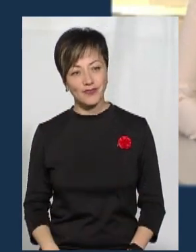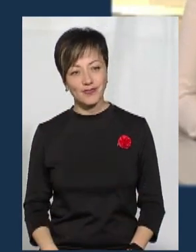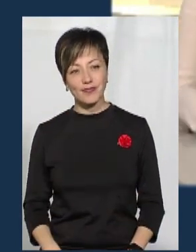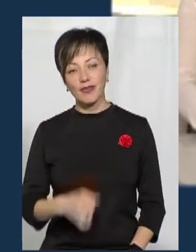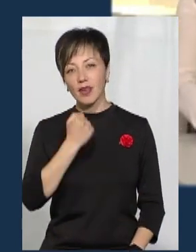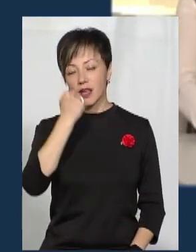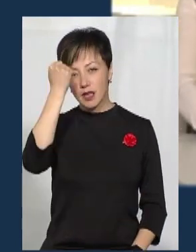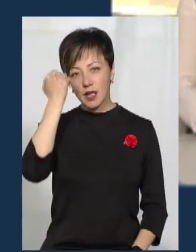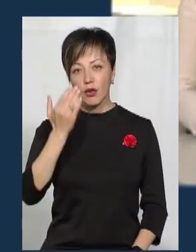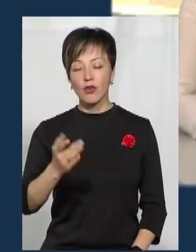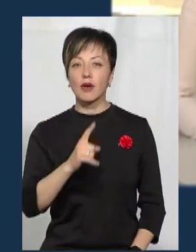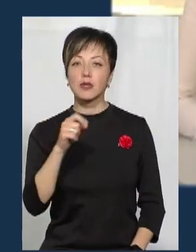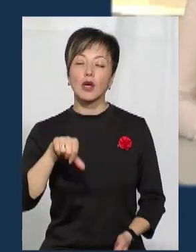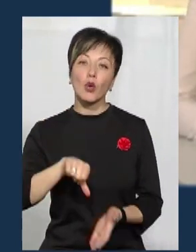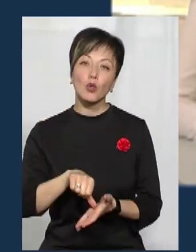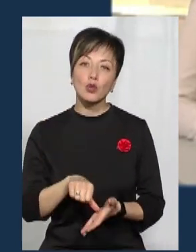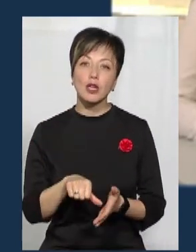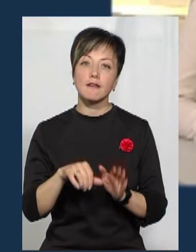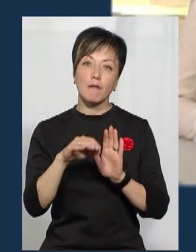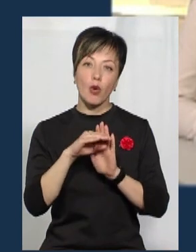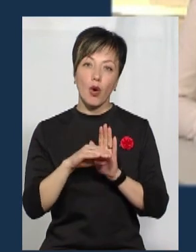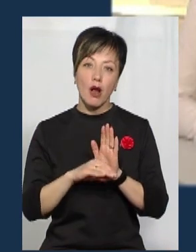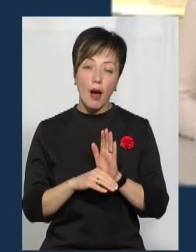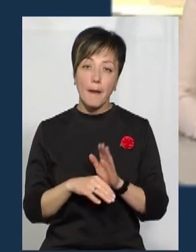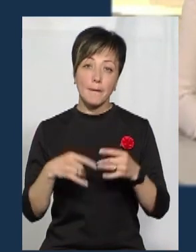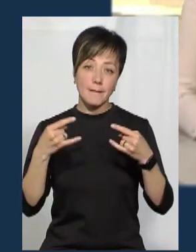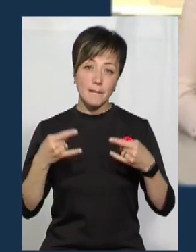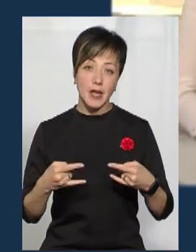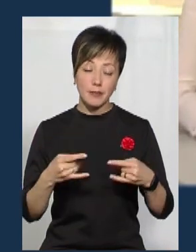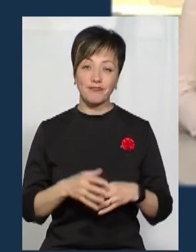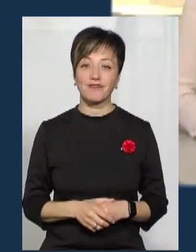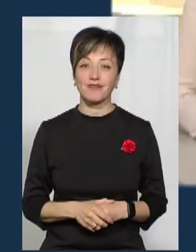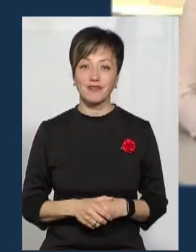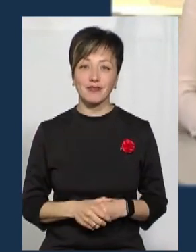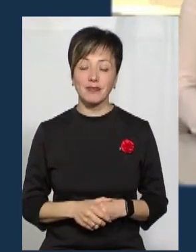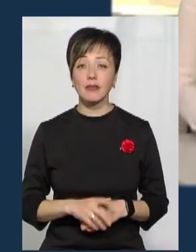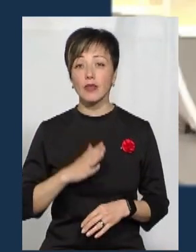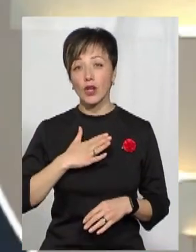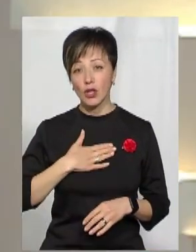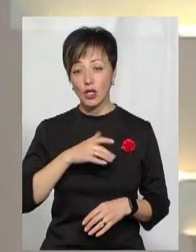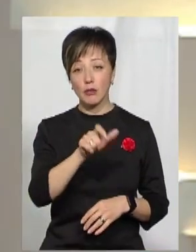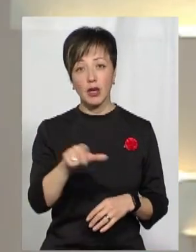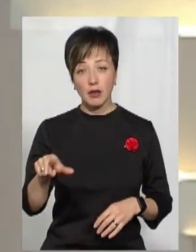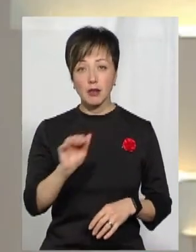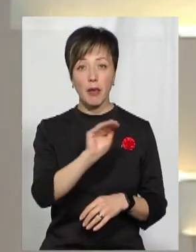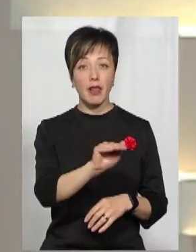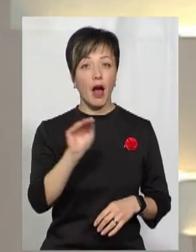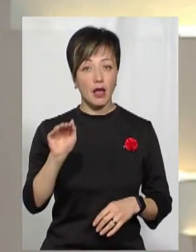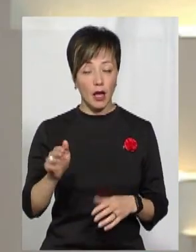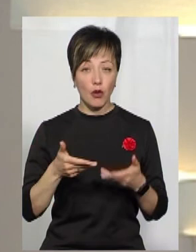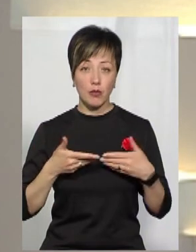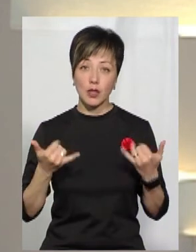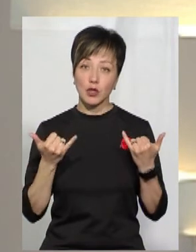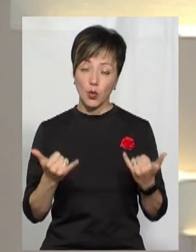безперечно. Дякую вам за участь у програмі, пане Віталію. А нашим глядачам нагадаю, що